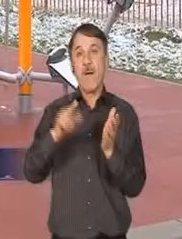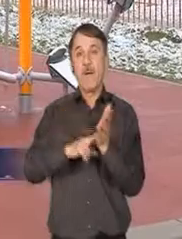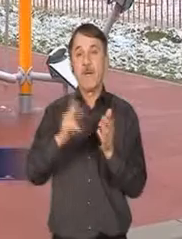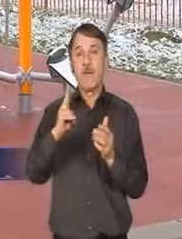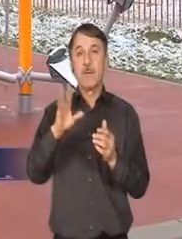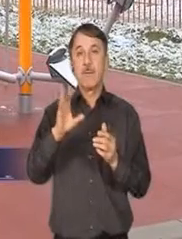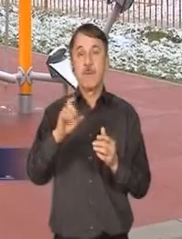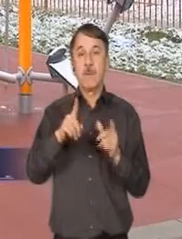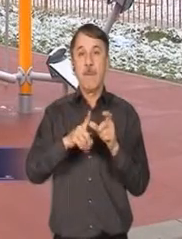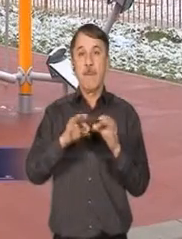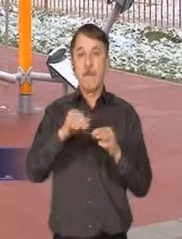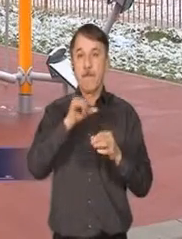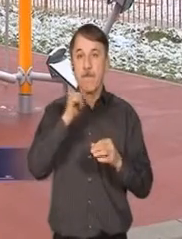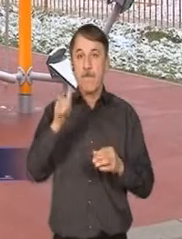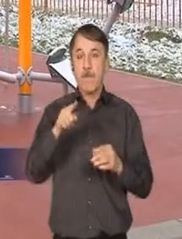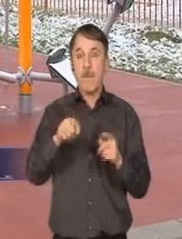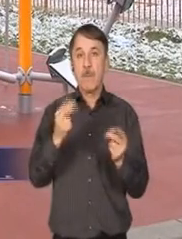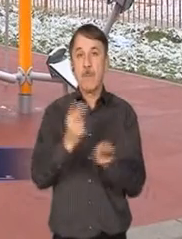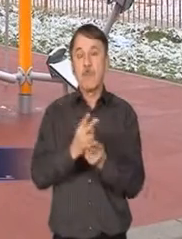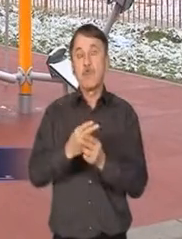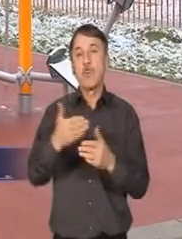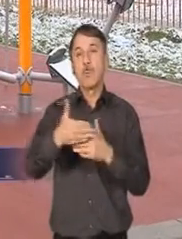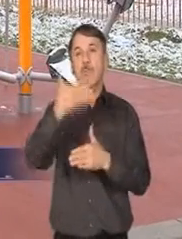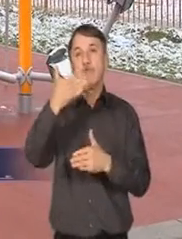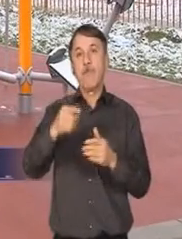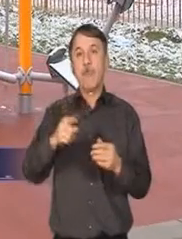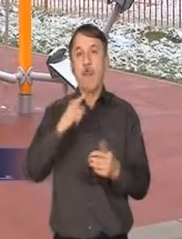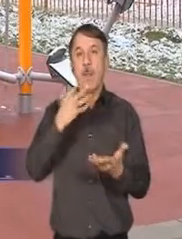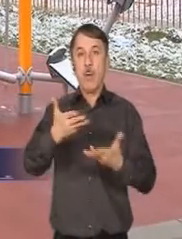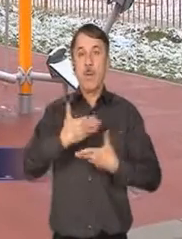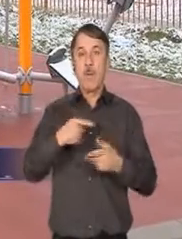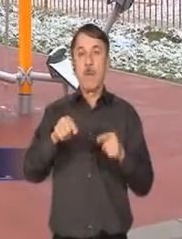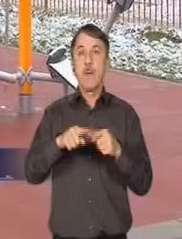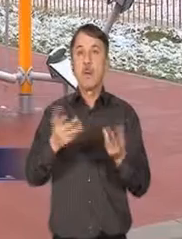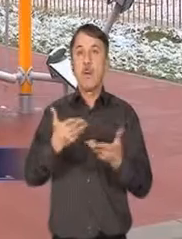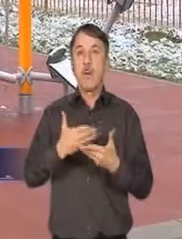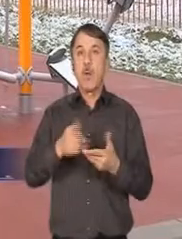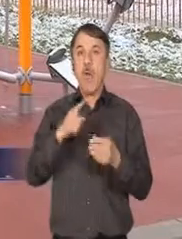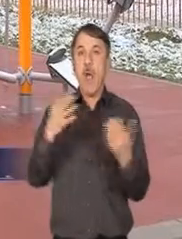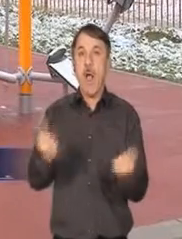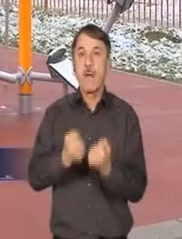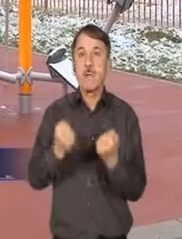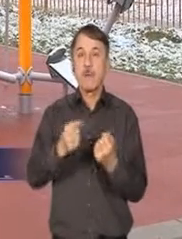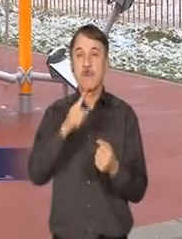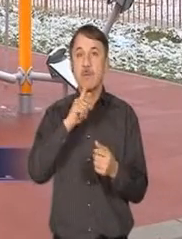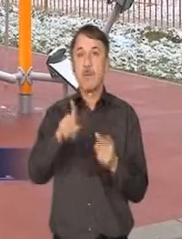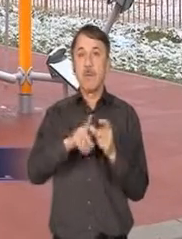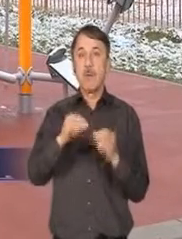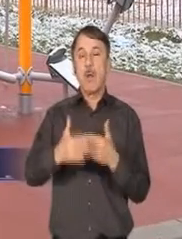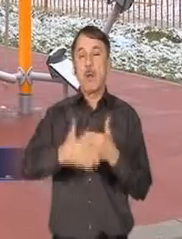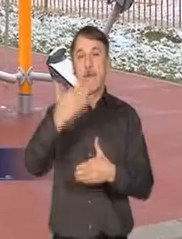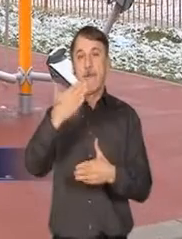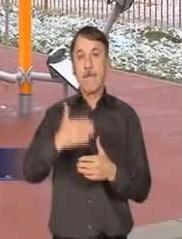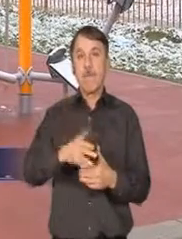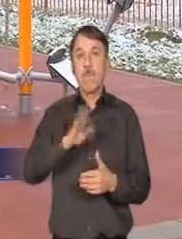Radović, Jovan Jovanović Zmaj i oko predškolske ustanove u Radničkoj 20, biće izdvojena ne mala sredstva iz